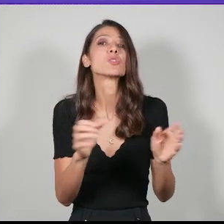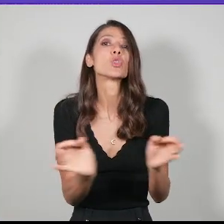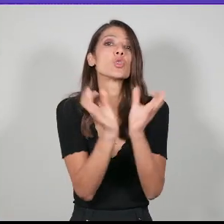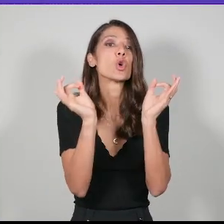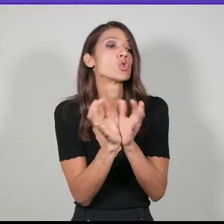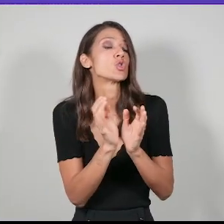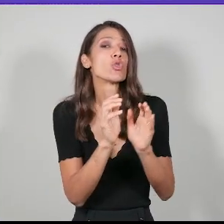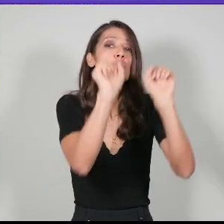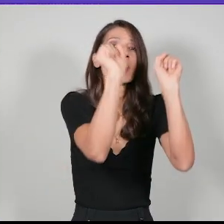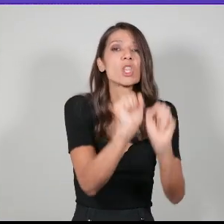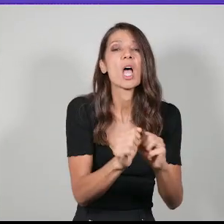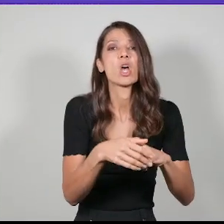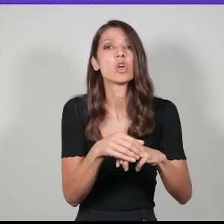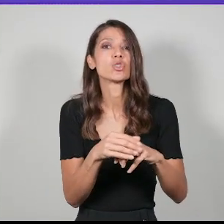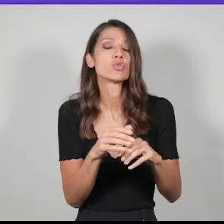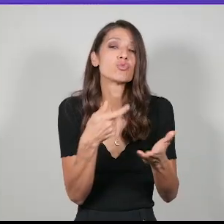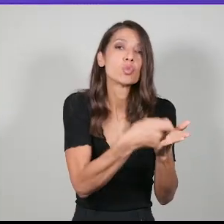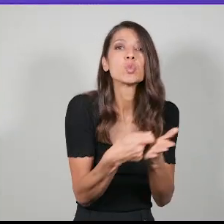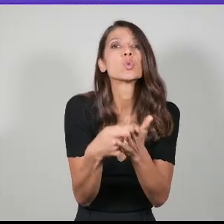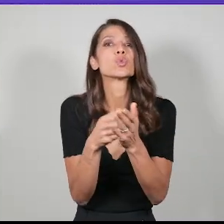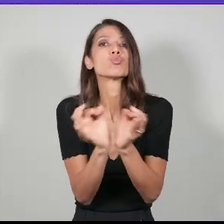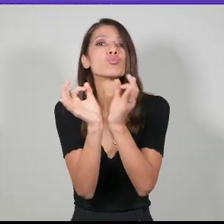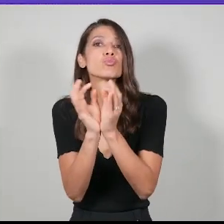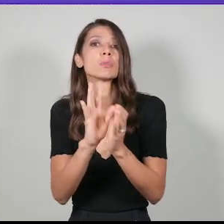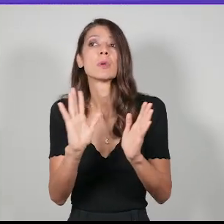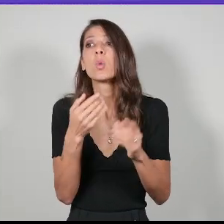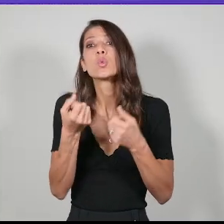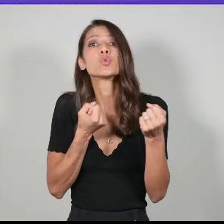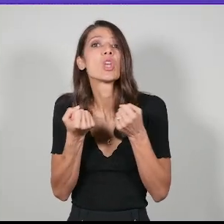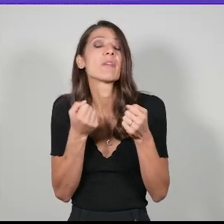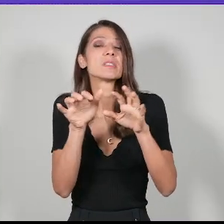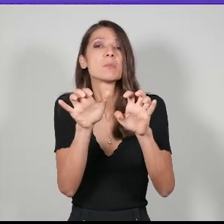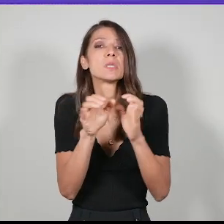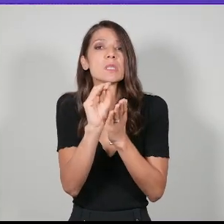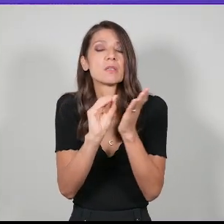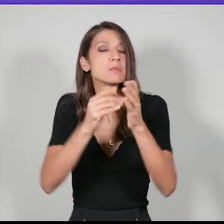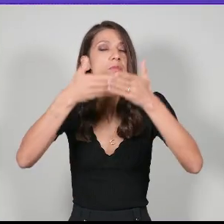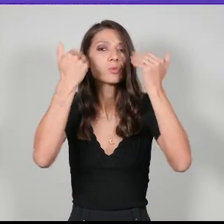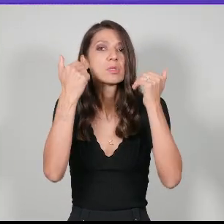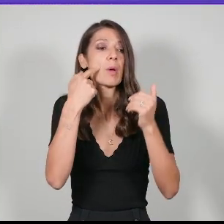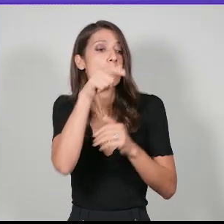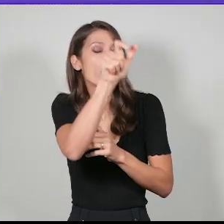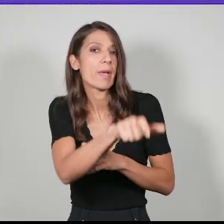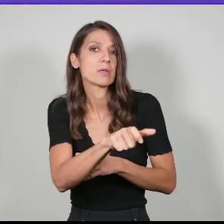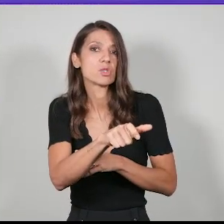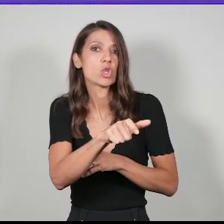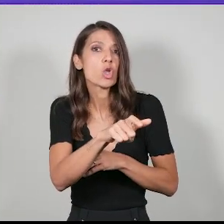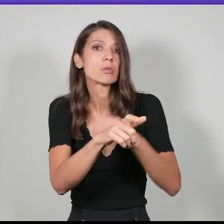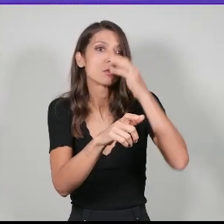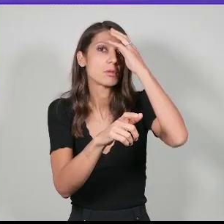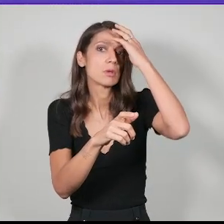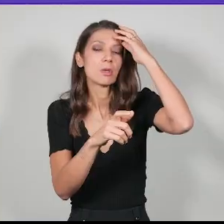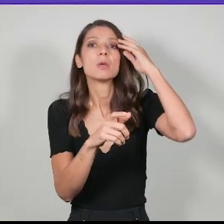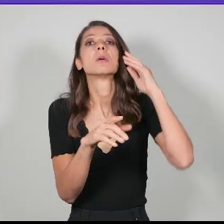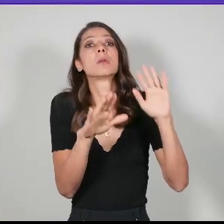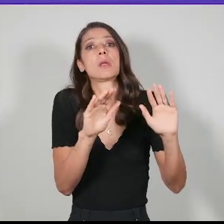brin de ménage, quelques courses, et qui va rendre un service administratif, à la personne qui est cohabitante et